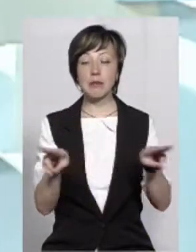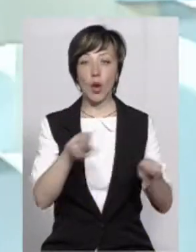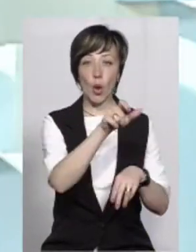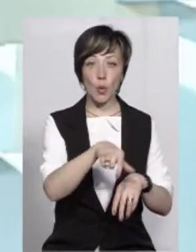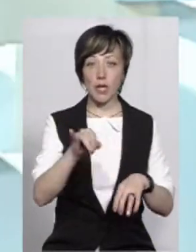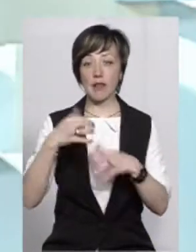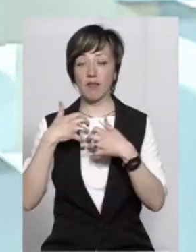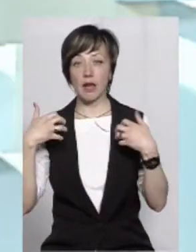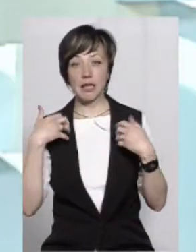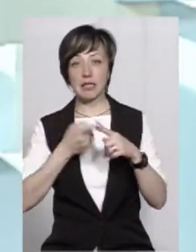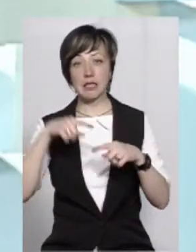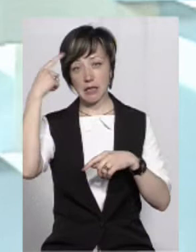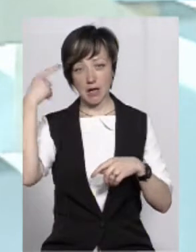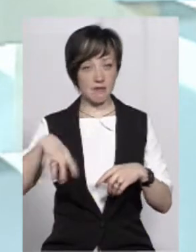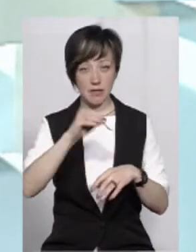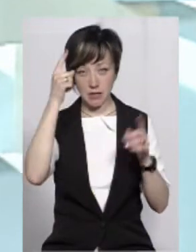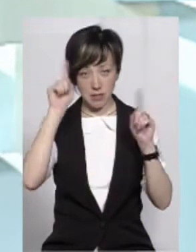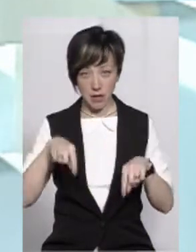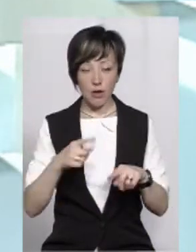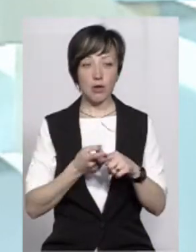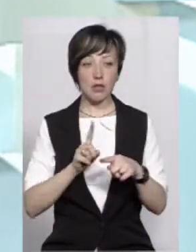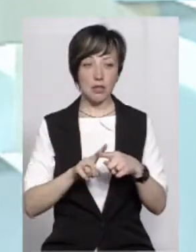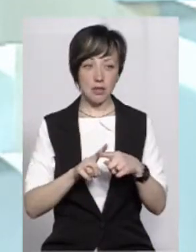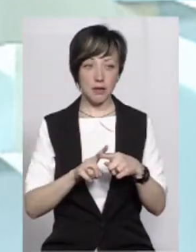сказ? Це знають всі.